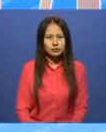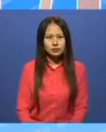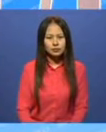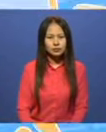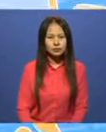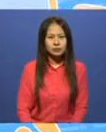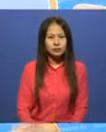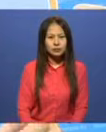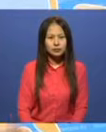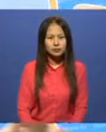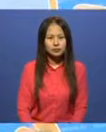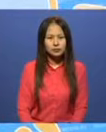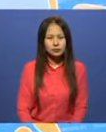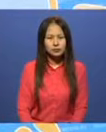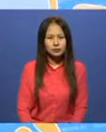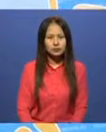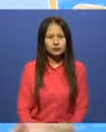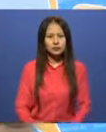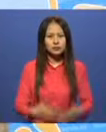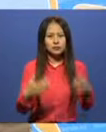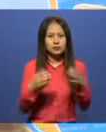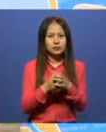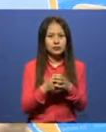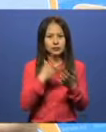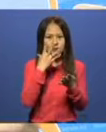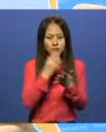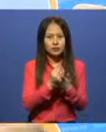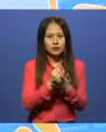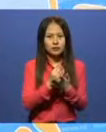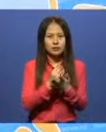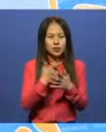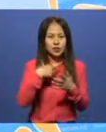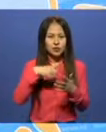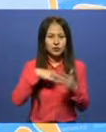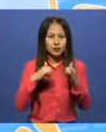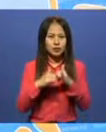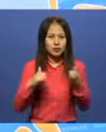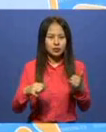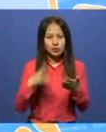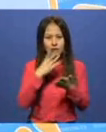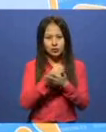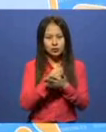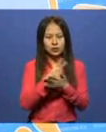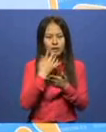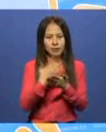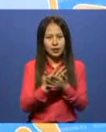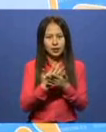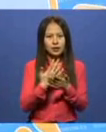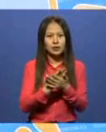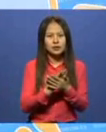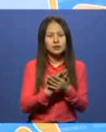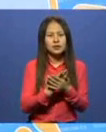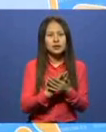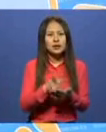Тағы да бір үлкен құндылық осы шектейтін инновацияны өз-өзін дамыту құндылығы. Өкінішке орай біздің зерттеуіміз көрсетіп отыр, әсіресе